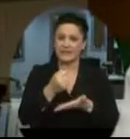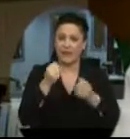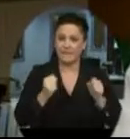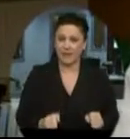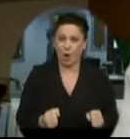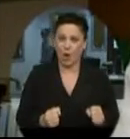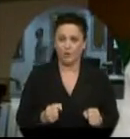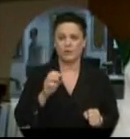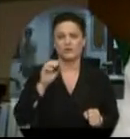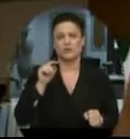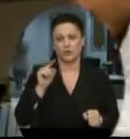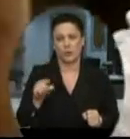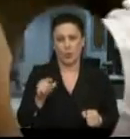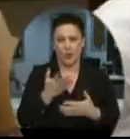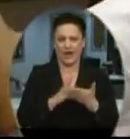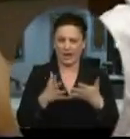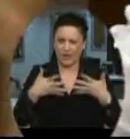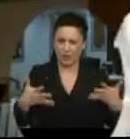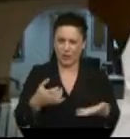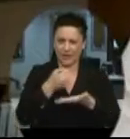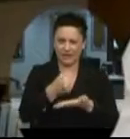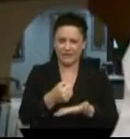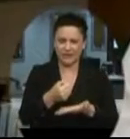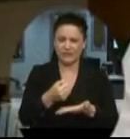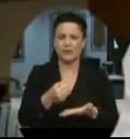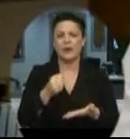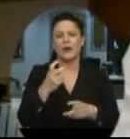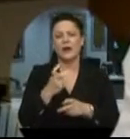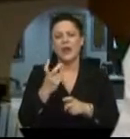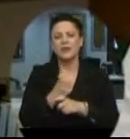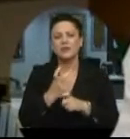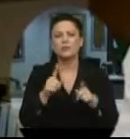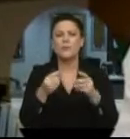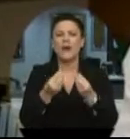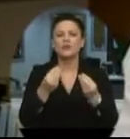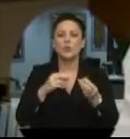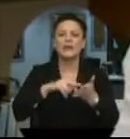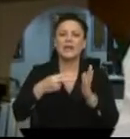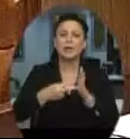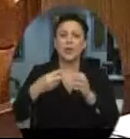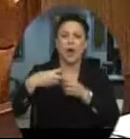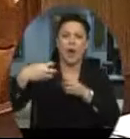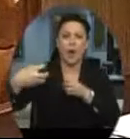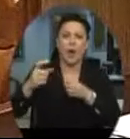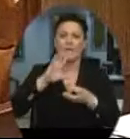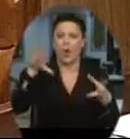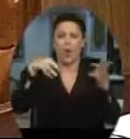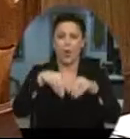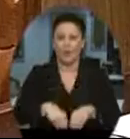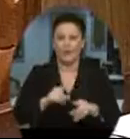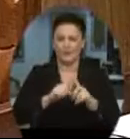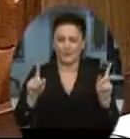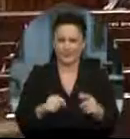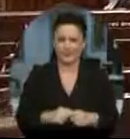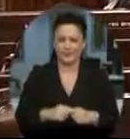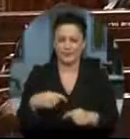בו מרכיב גדול של תכנון רב-שנתי. לא לקחת את הכל. בחודש אוקטובר הקרוב צפוי